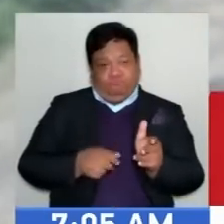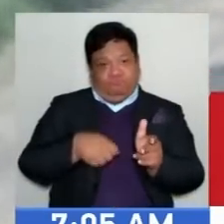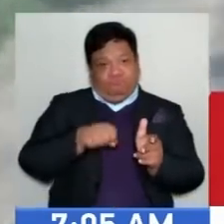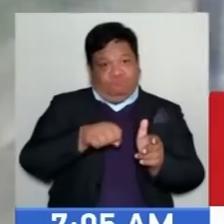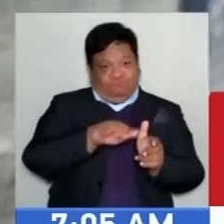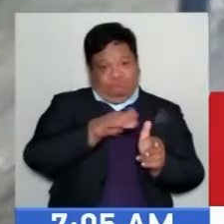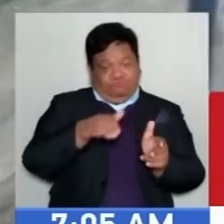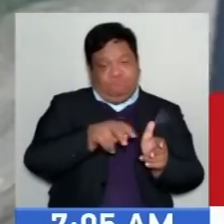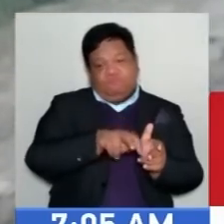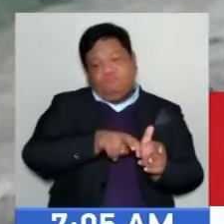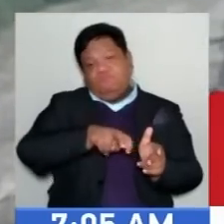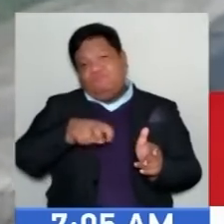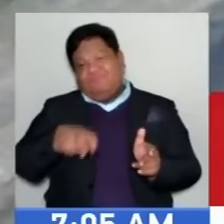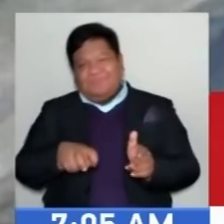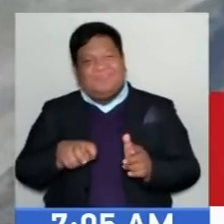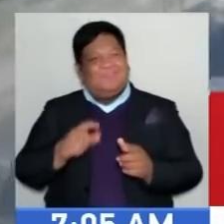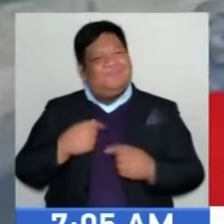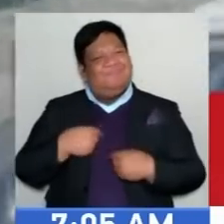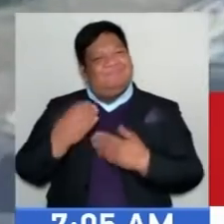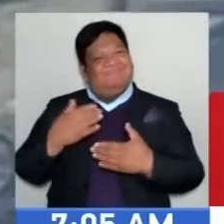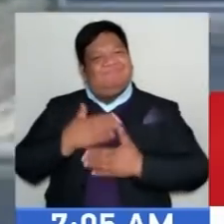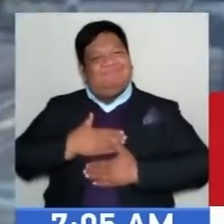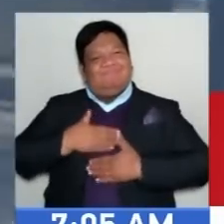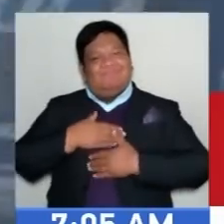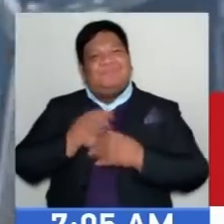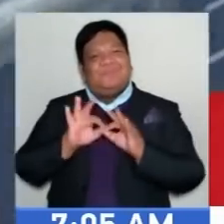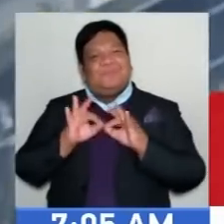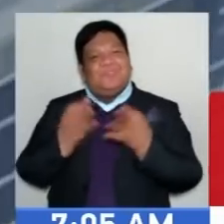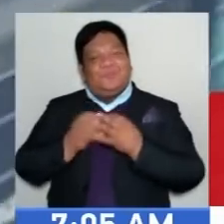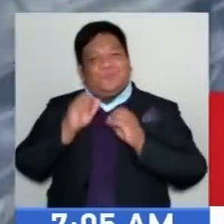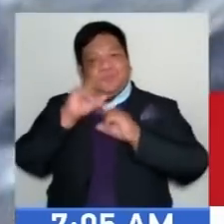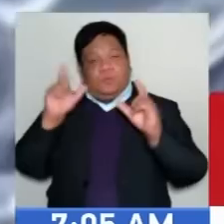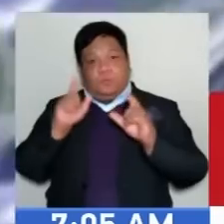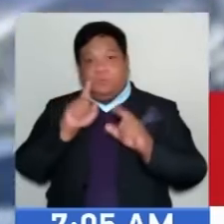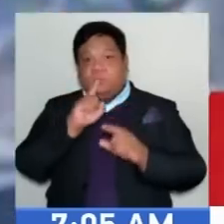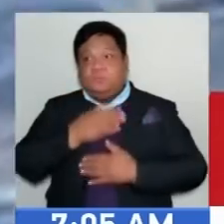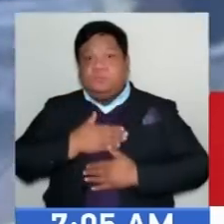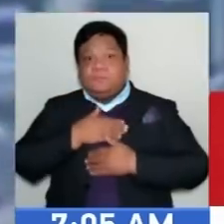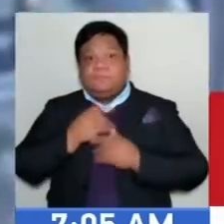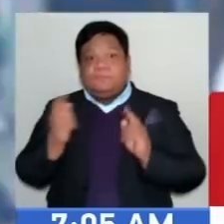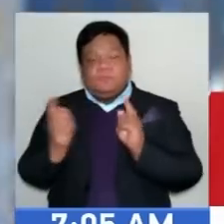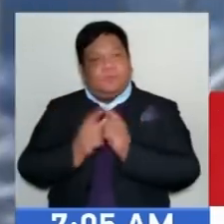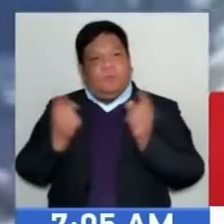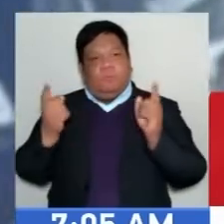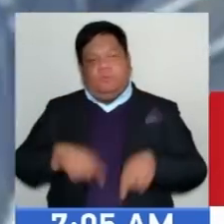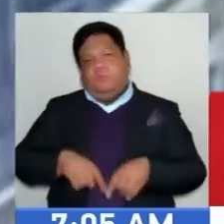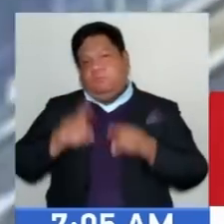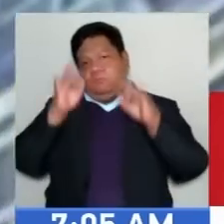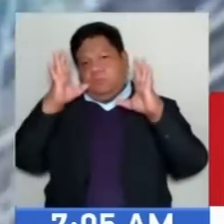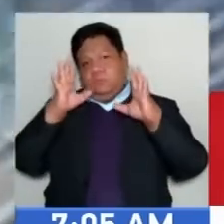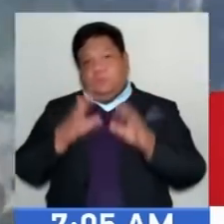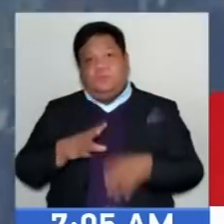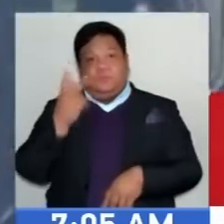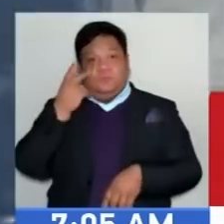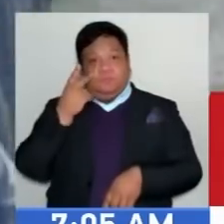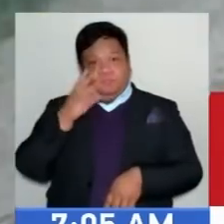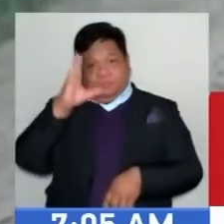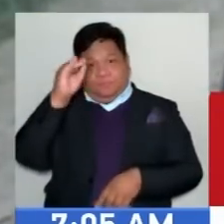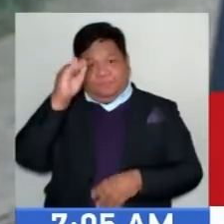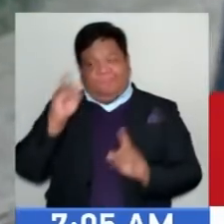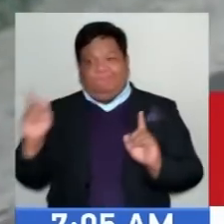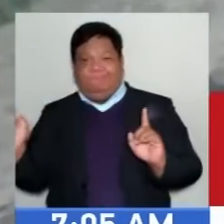sa kanyang pamilya. Pero masaya sana ang pagkikita na uwi sa trahedya. Isang lalaki ang tumawid mula sa kabilang kalsada, saka